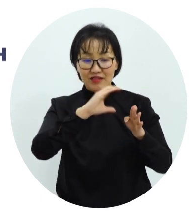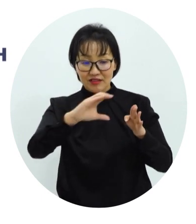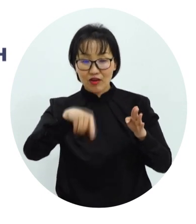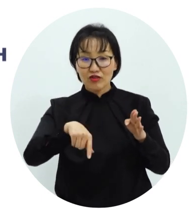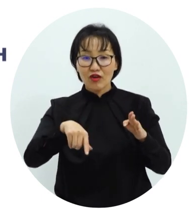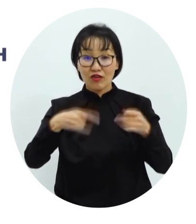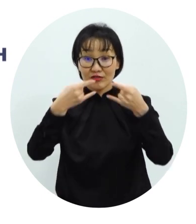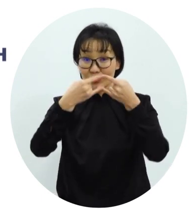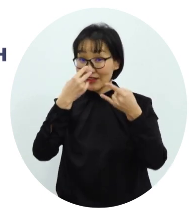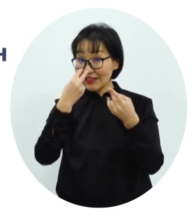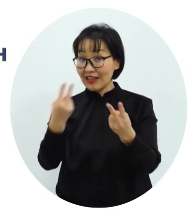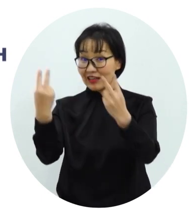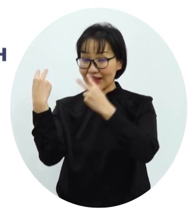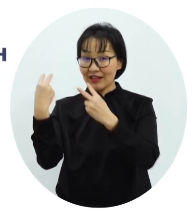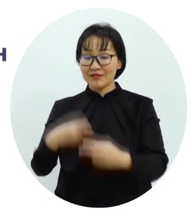дэлгэцээр үзүүлж.